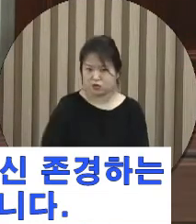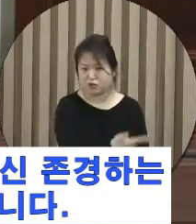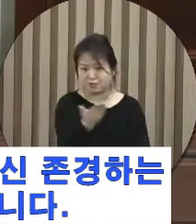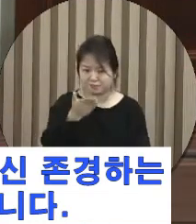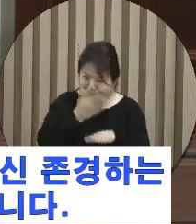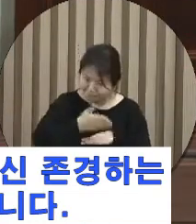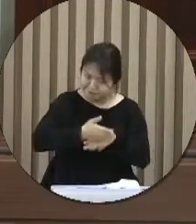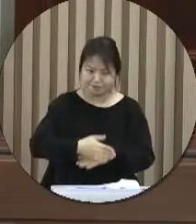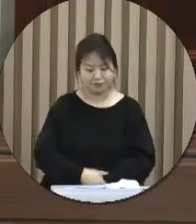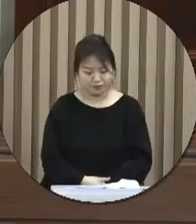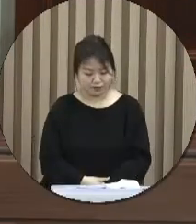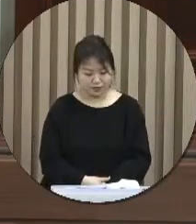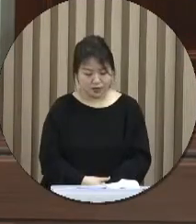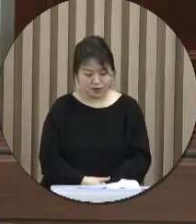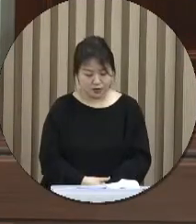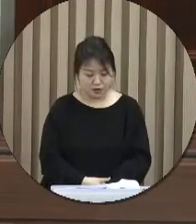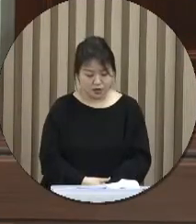여러분께 감사드립니다.